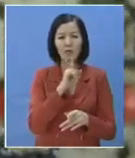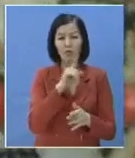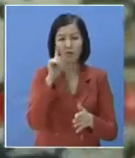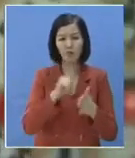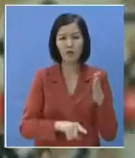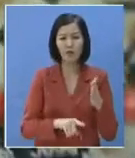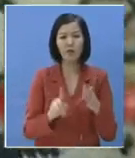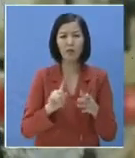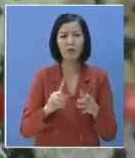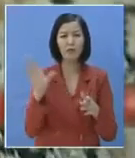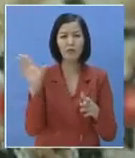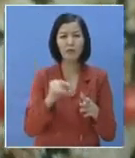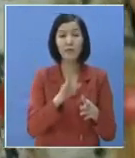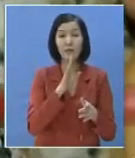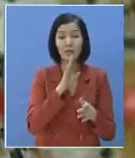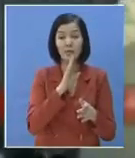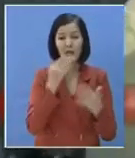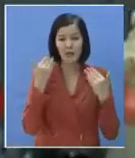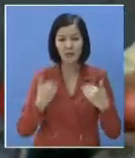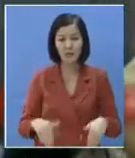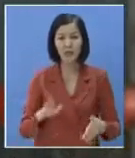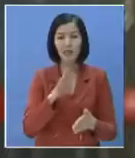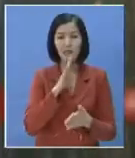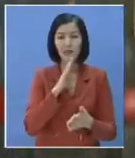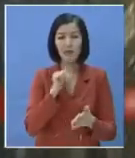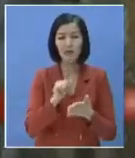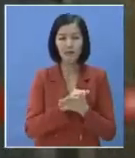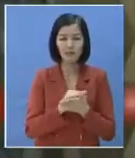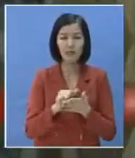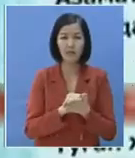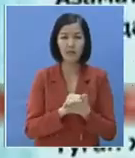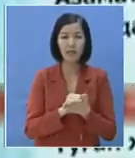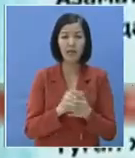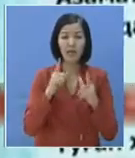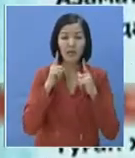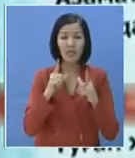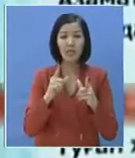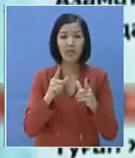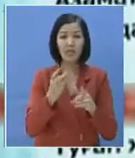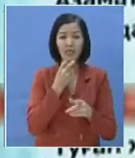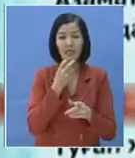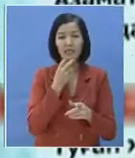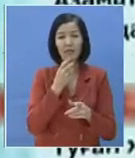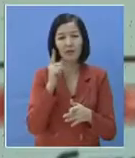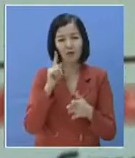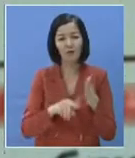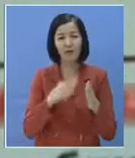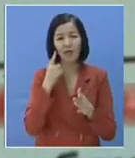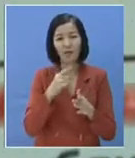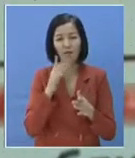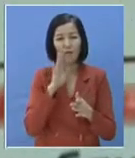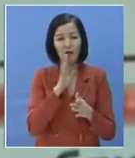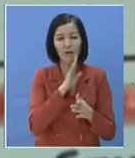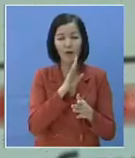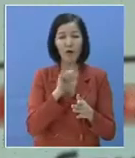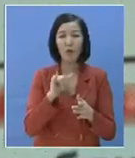что у ребенка все признаки девочки. Об этом свидетельствует ее поведение, крики и даже смех, уверяет мать. Более того,